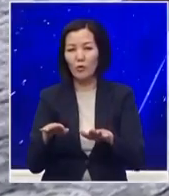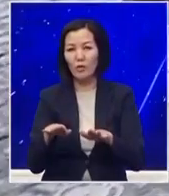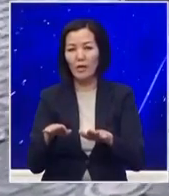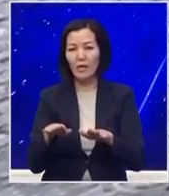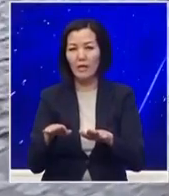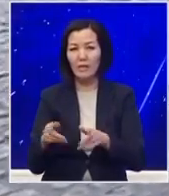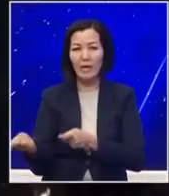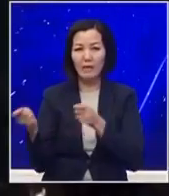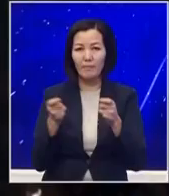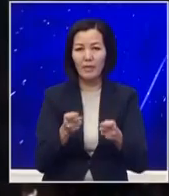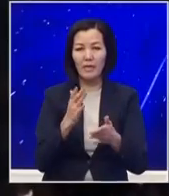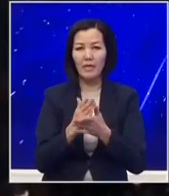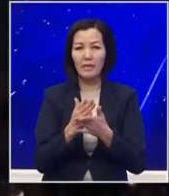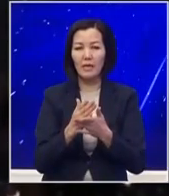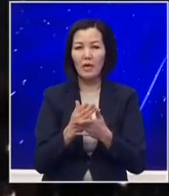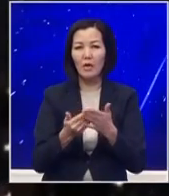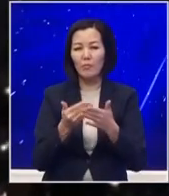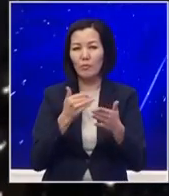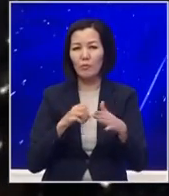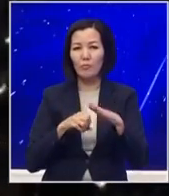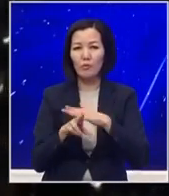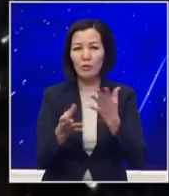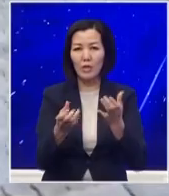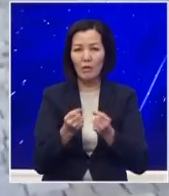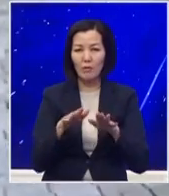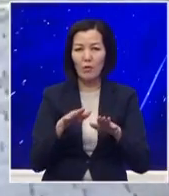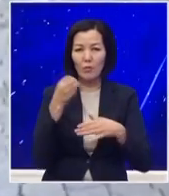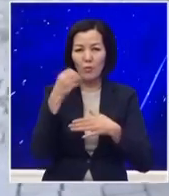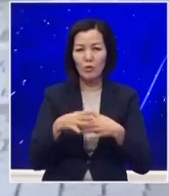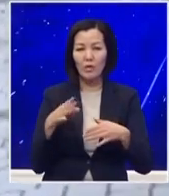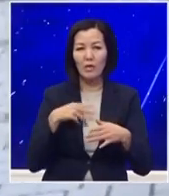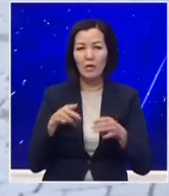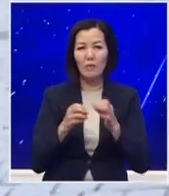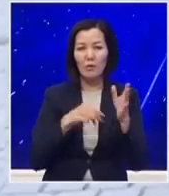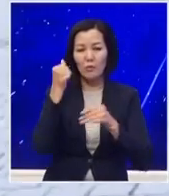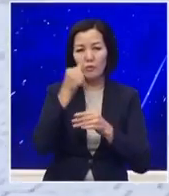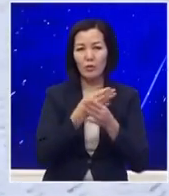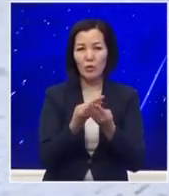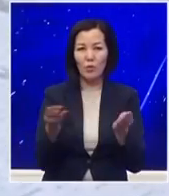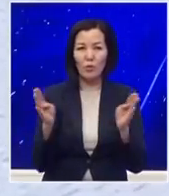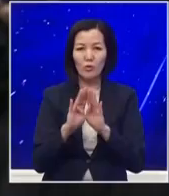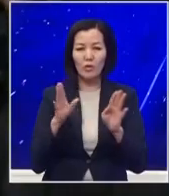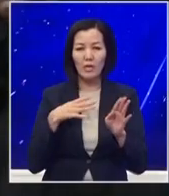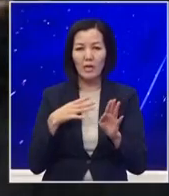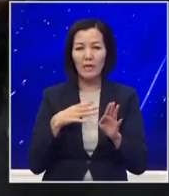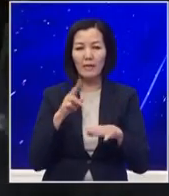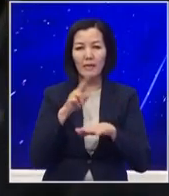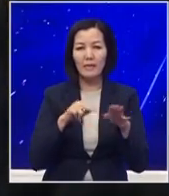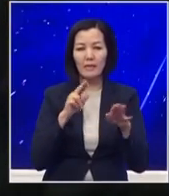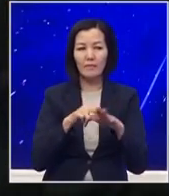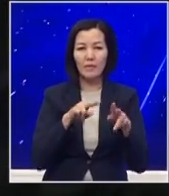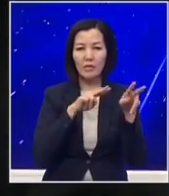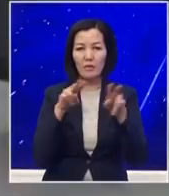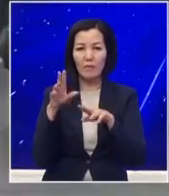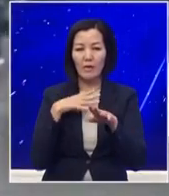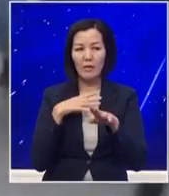бұрын соңды босқындарды қабылдау орталығы болған. 2017 жылы салынған мекеме төңірегі қоршалған. Оны тәртіп сақшылары